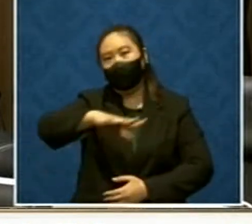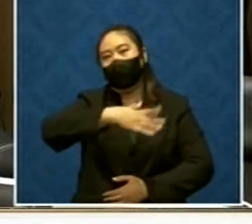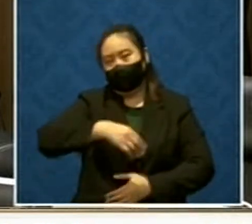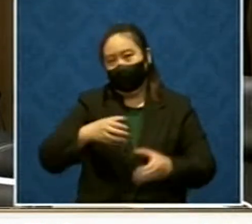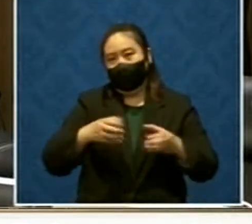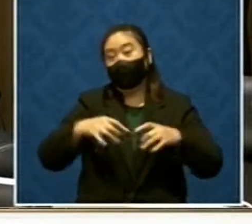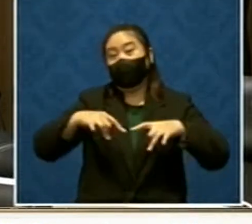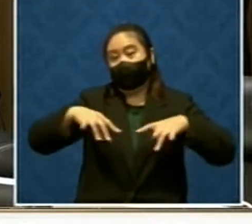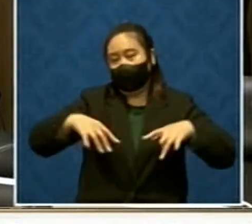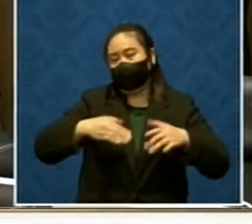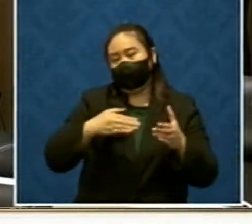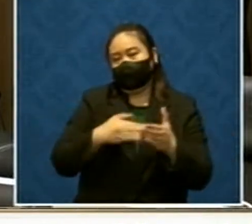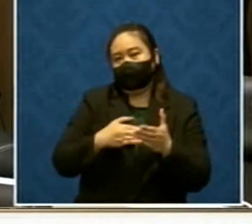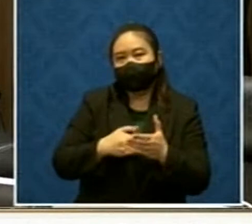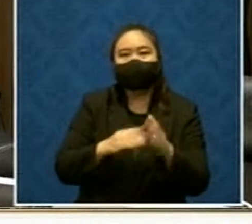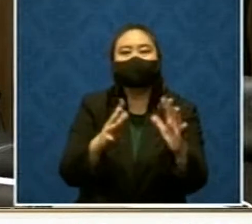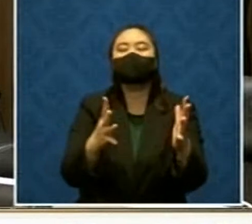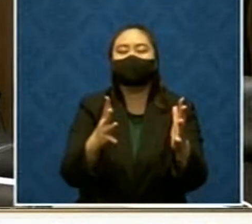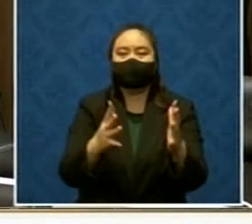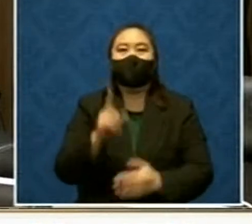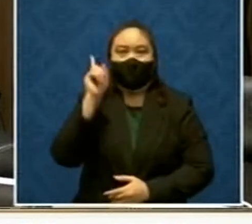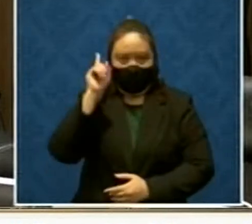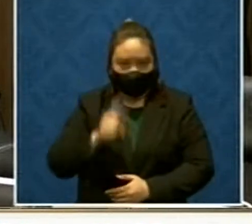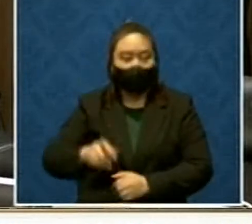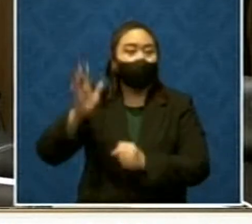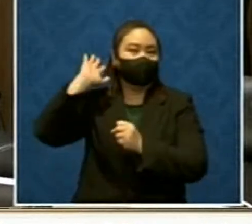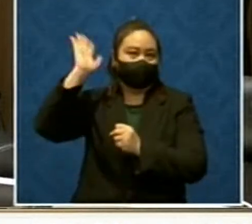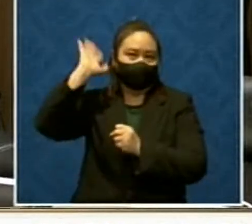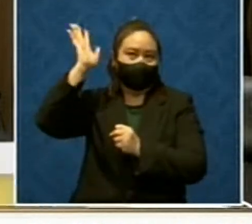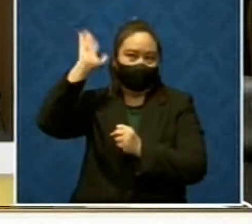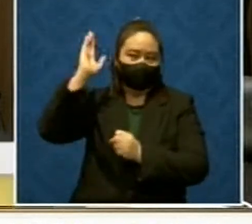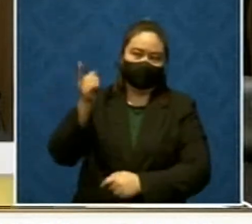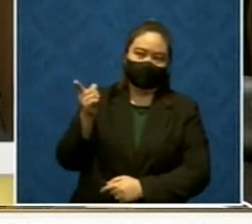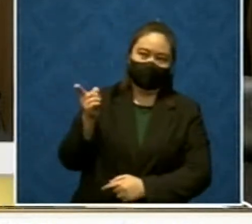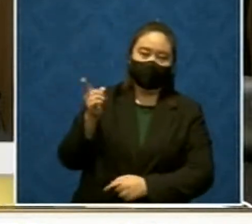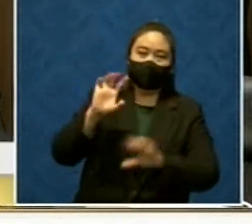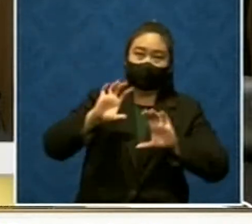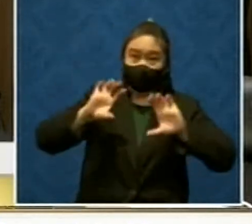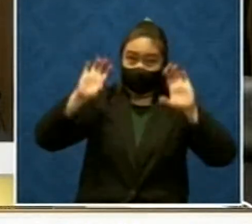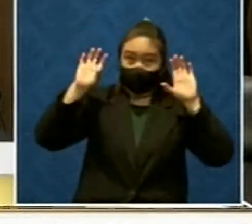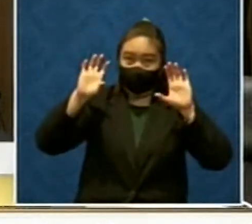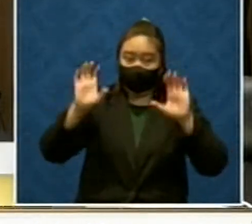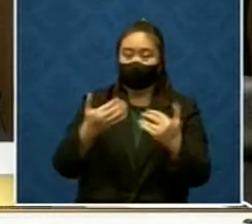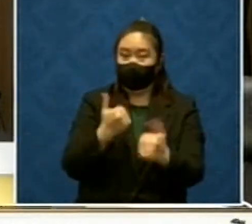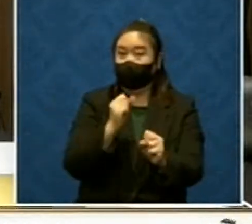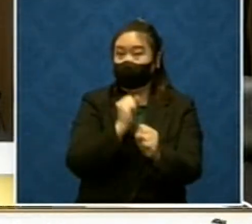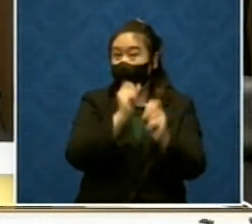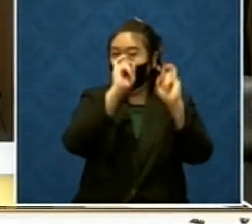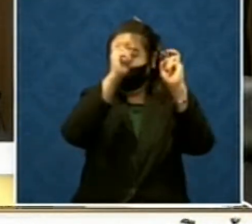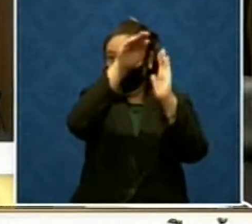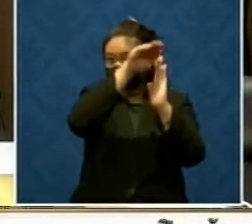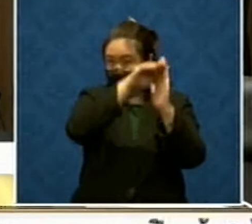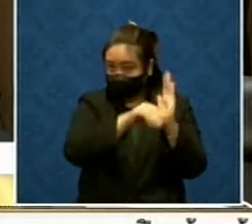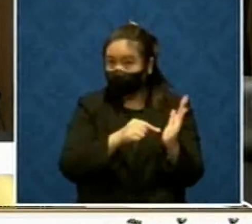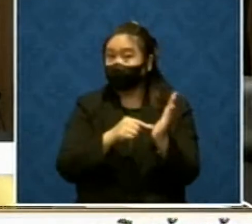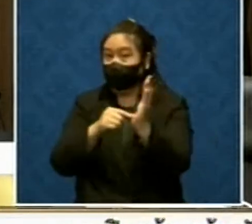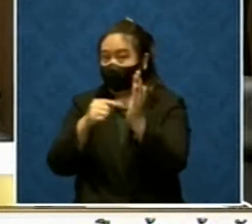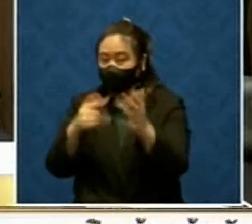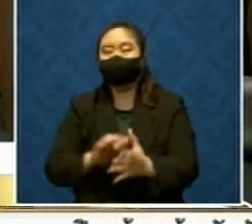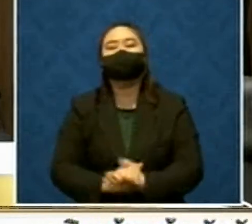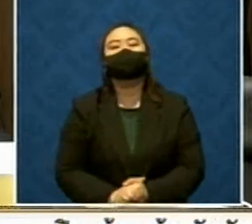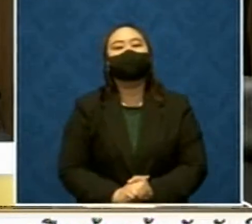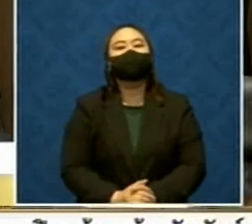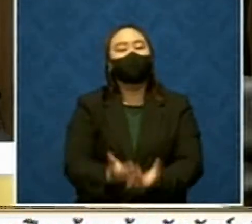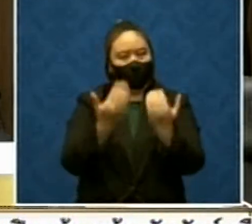ค้านที่จะต้องมาอภิปรายไม่ไว้วางใจที่เราทำยติไว้ผมเรียนอย่างนี้